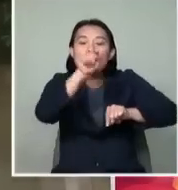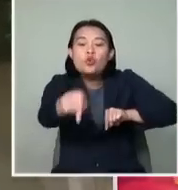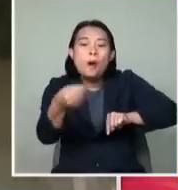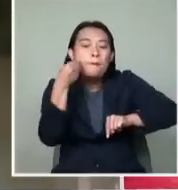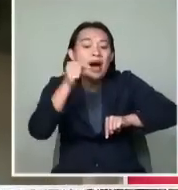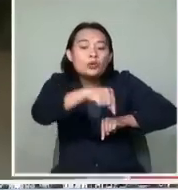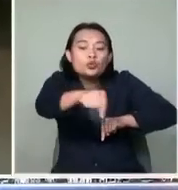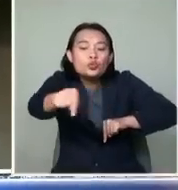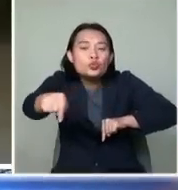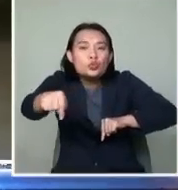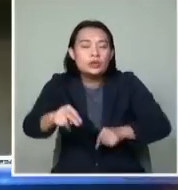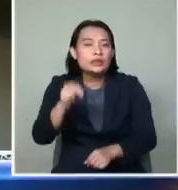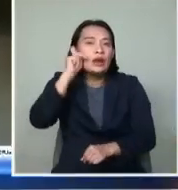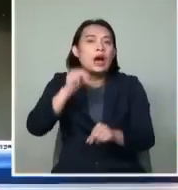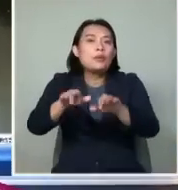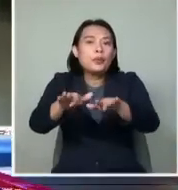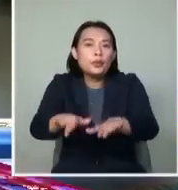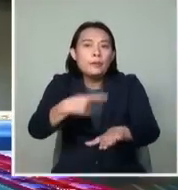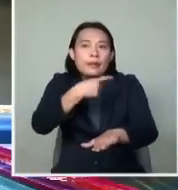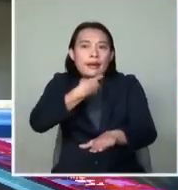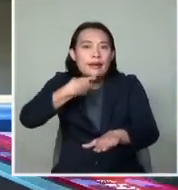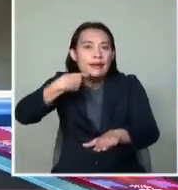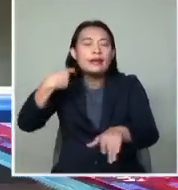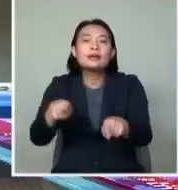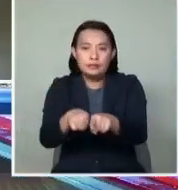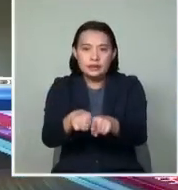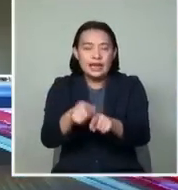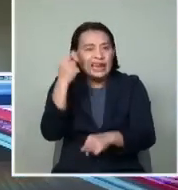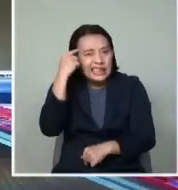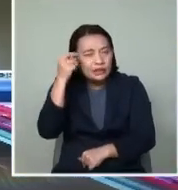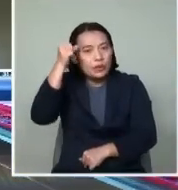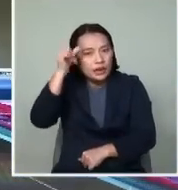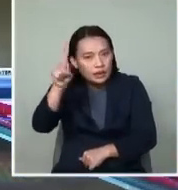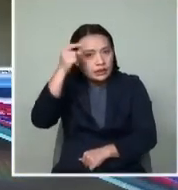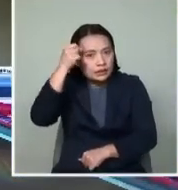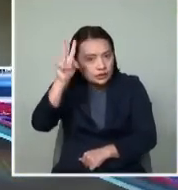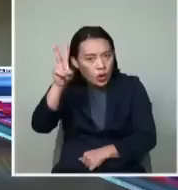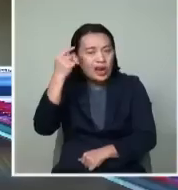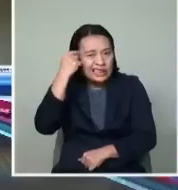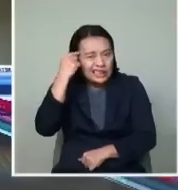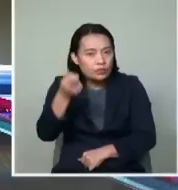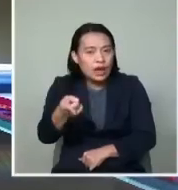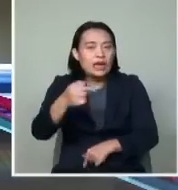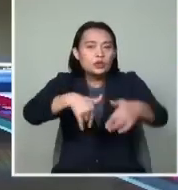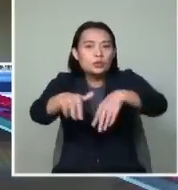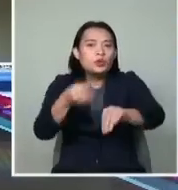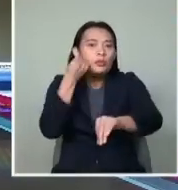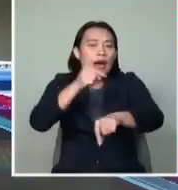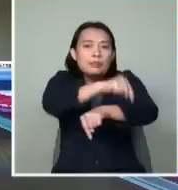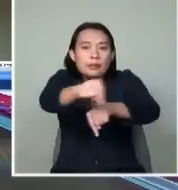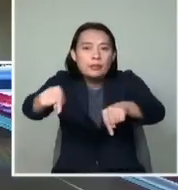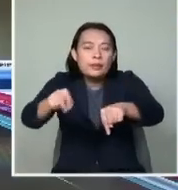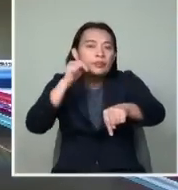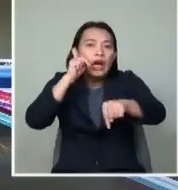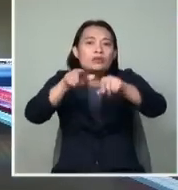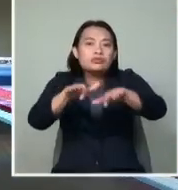หลายหมู่บ้านระดับน้ำก็ลดลงเช่นกันซึ่งคาดว่าไม่เกิน 1-2 วันนี้ค่ะสถานการณ์แต่ละหมู่บ้านแต่ละชุมชนก็จะกลับเข้า